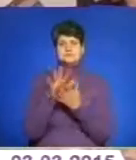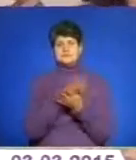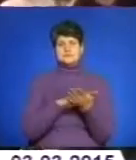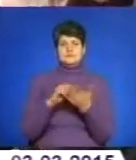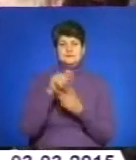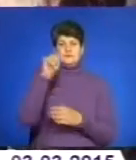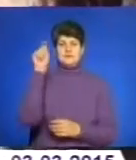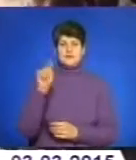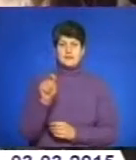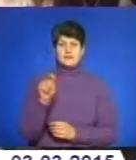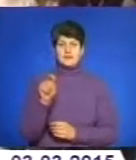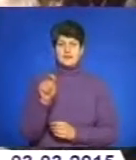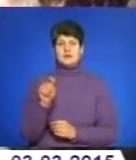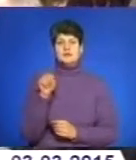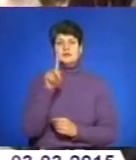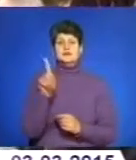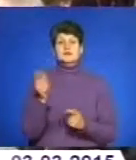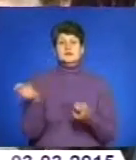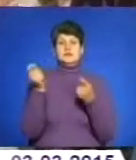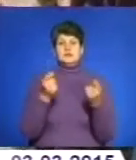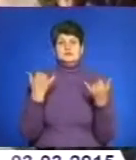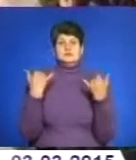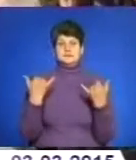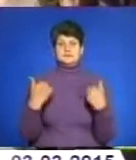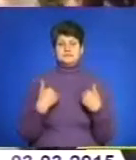війна. І якраз те, що привезли нам сьогодні